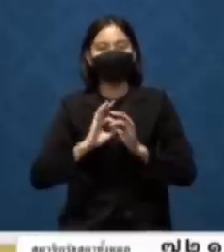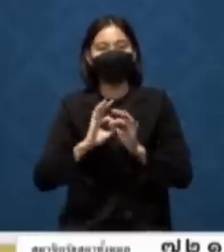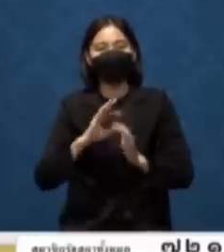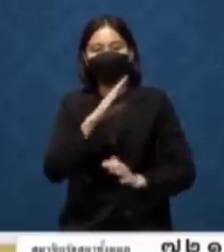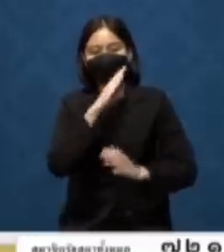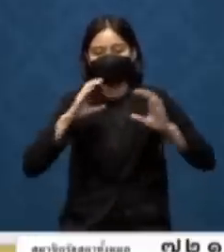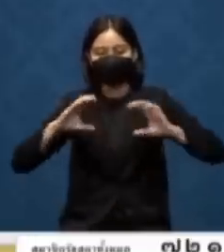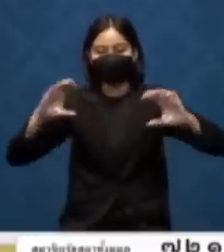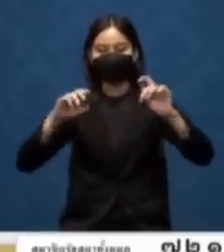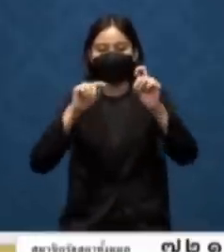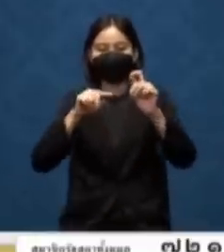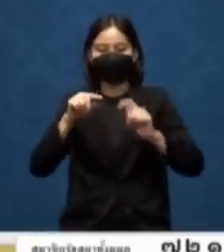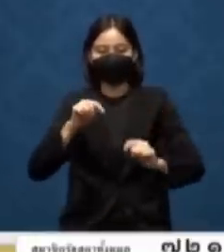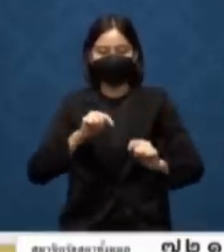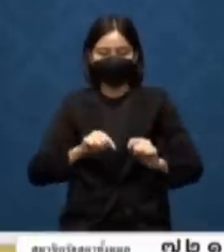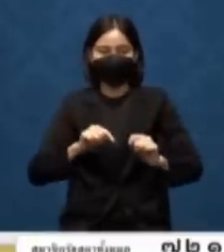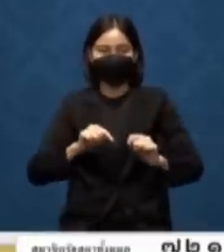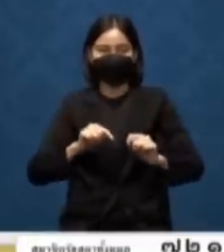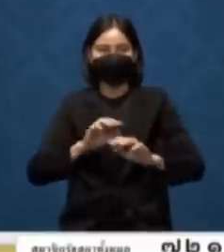ไป